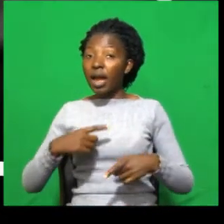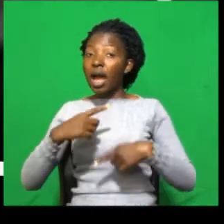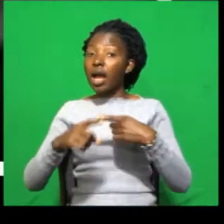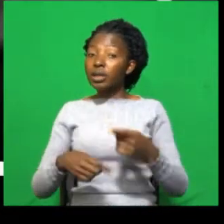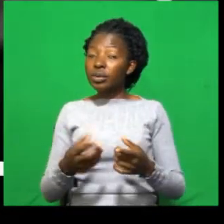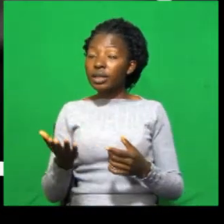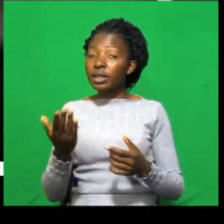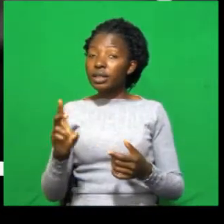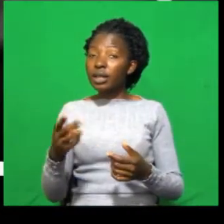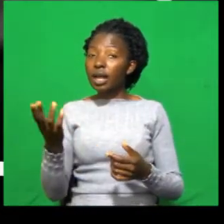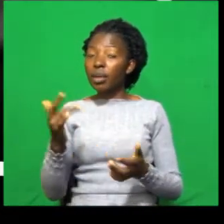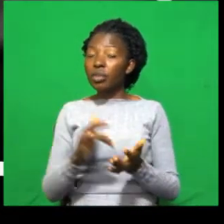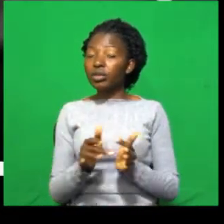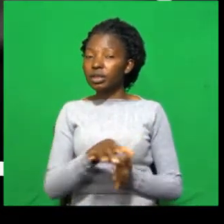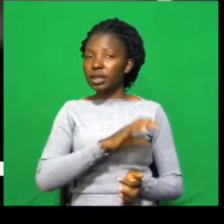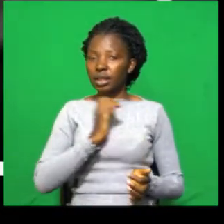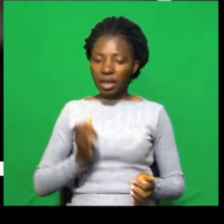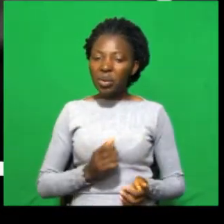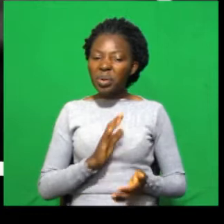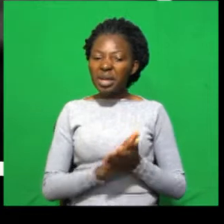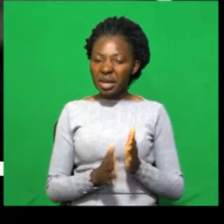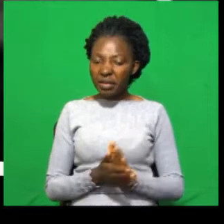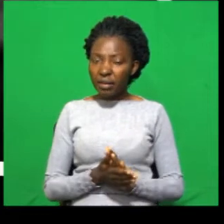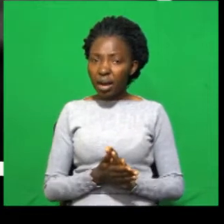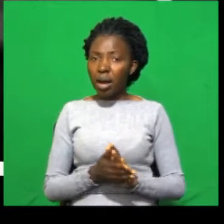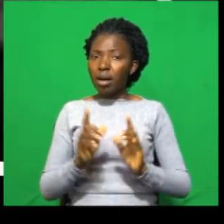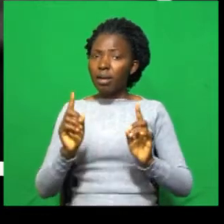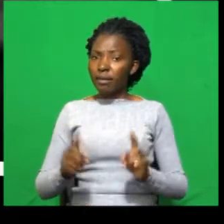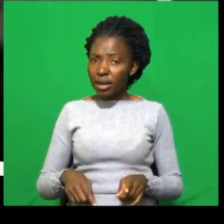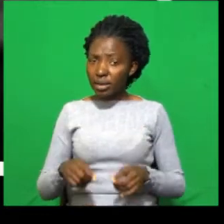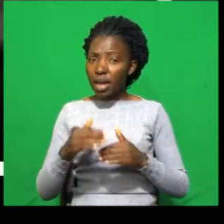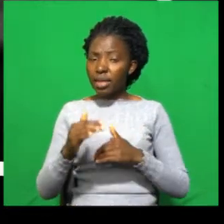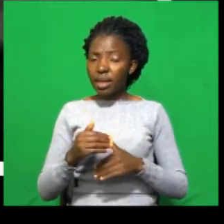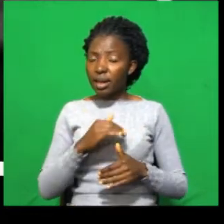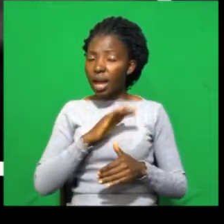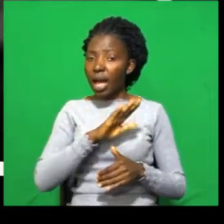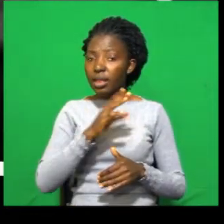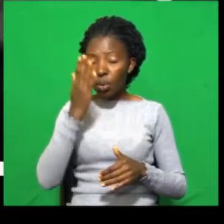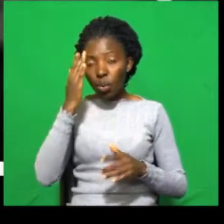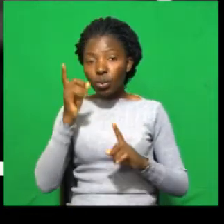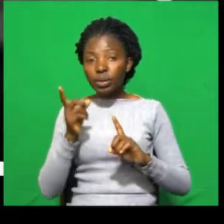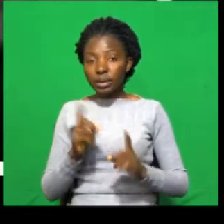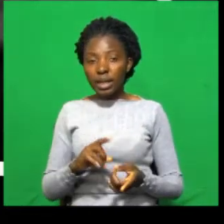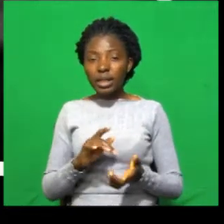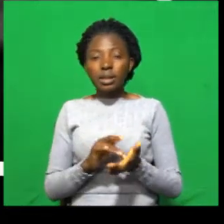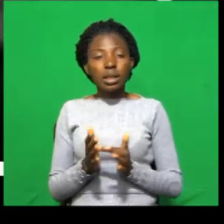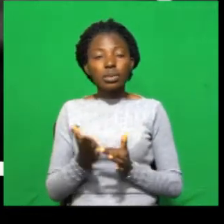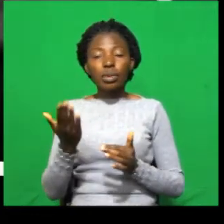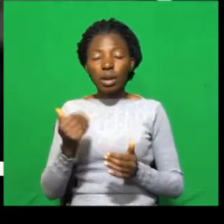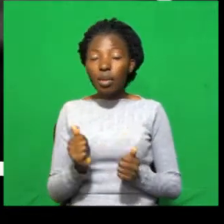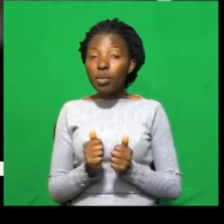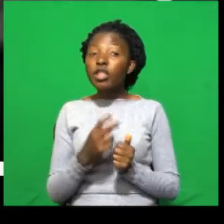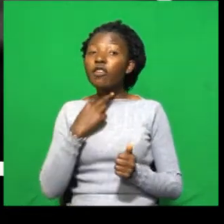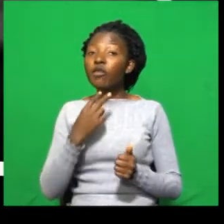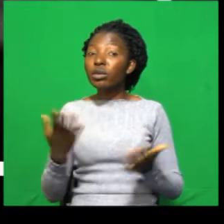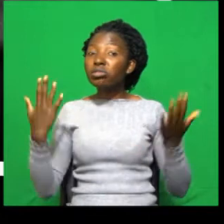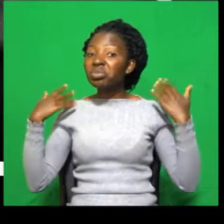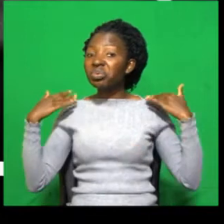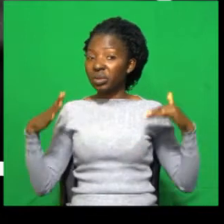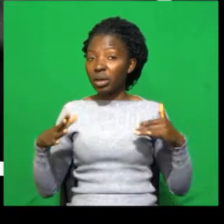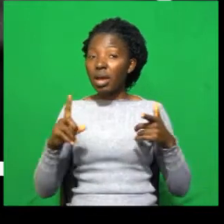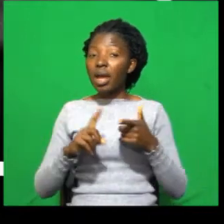kwaShe hatingatongotangiri vakavata. Nokuti Ishe amene uchaburuka kudenga nekudanidzira nenzwi romutumwa mukuru nehwamanda